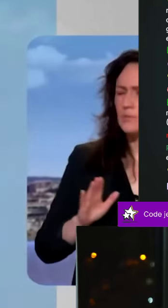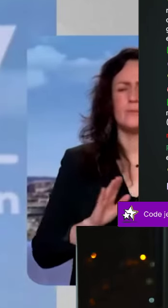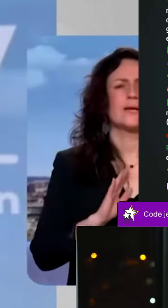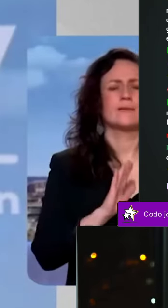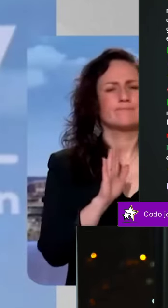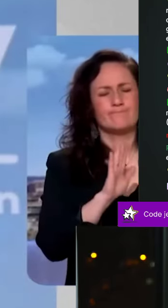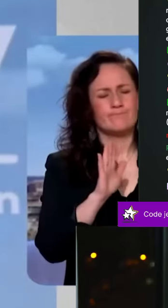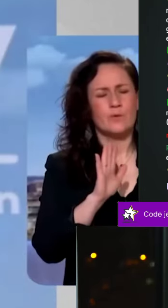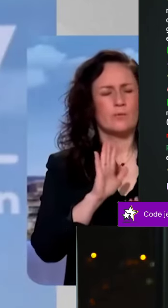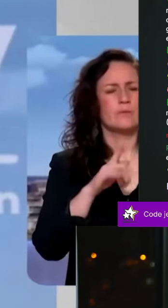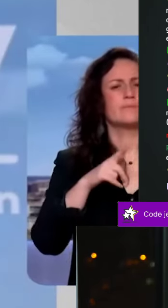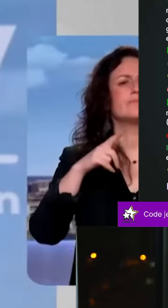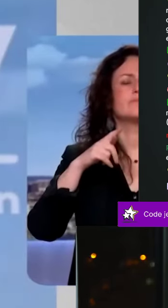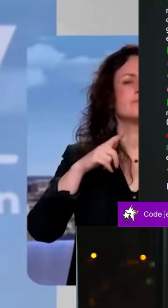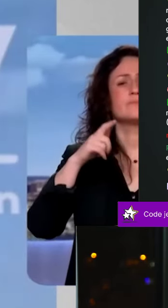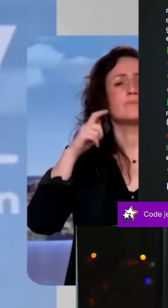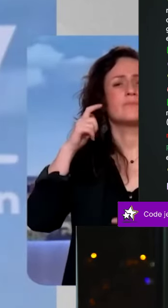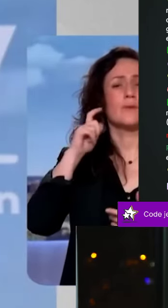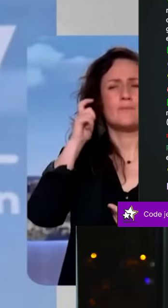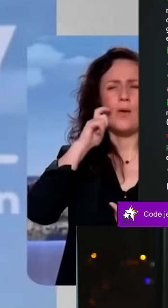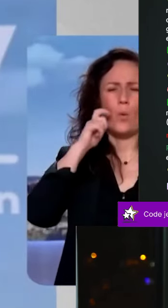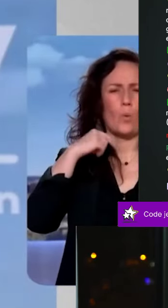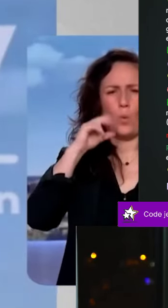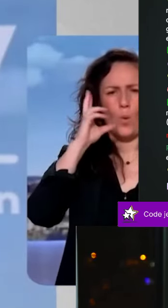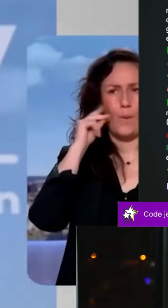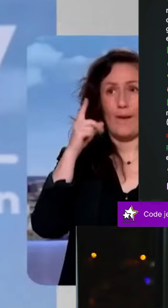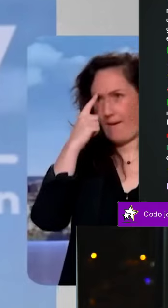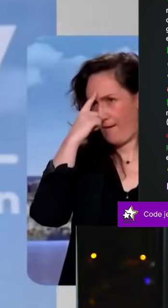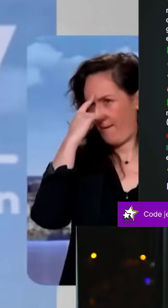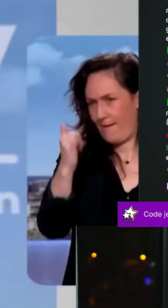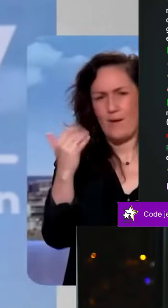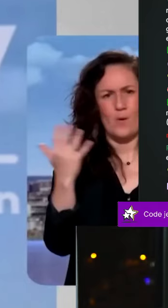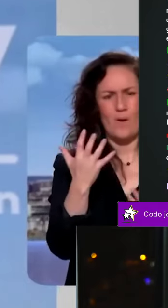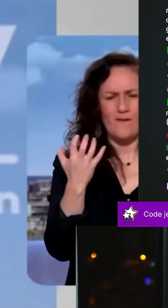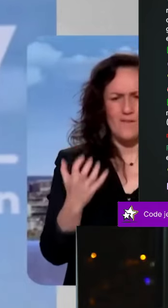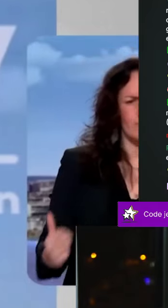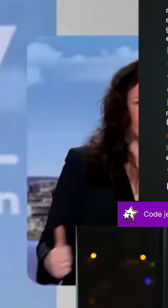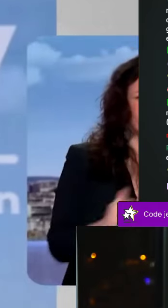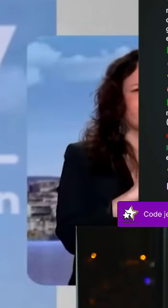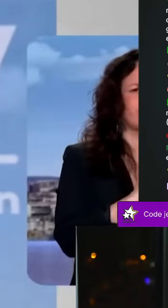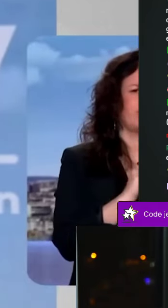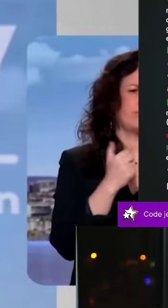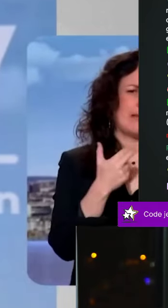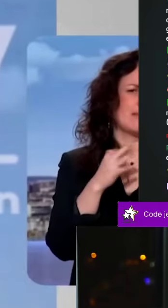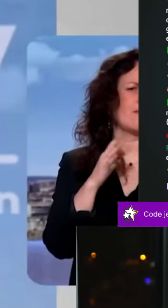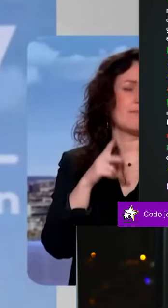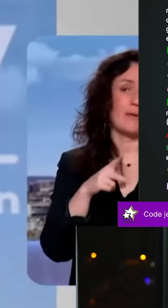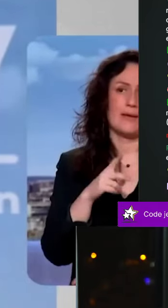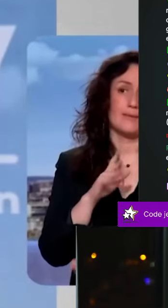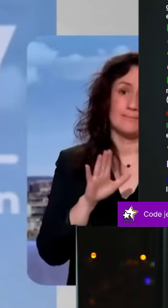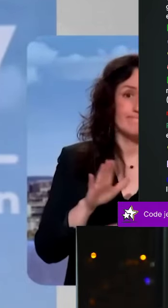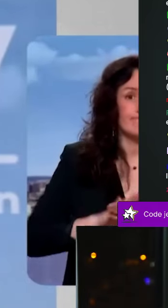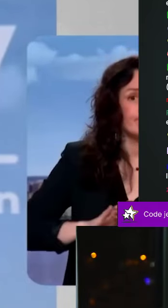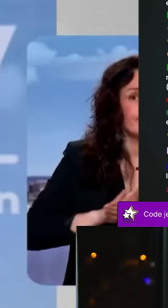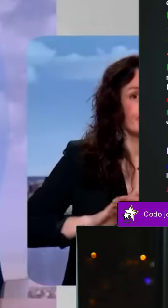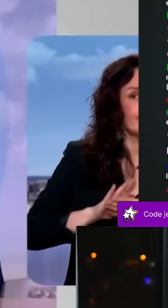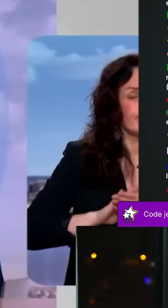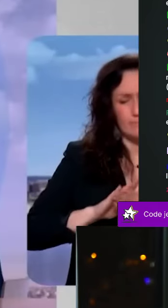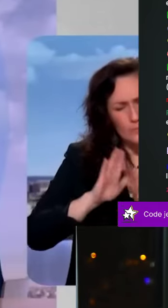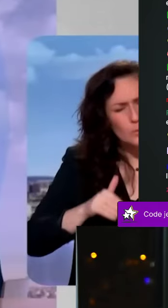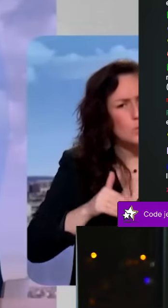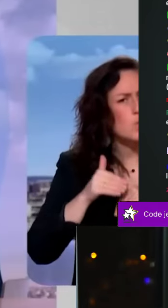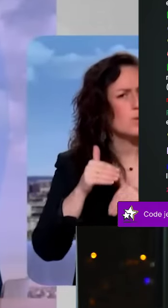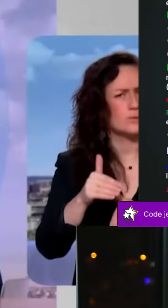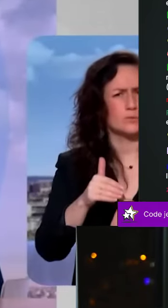macronist don j'ai bien compris que sans doute leur principale priorité dans la vie c'est de détruire le nouveau front populaire non déplais au macronist le nouveau front populaire